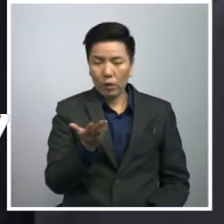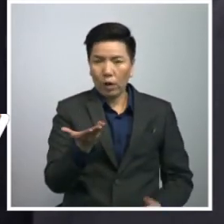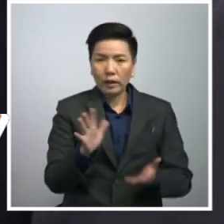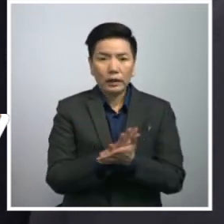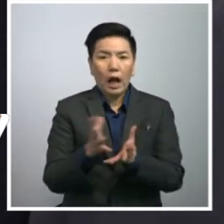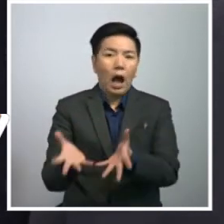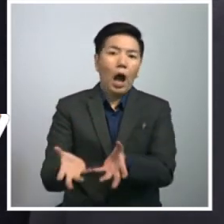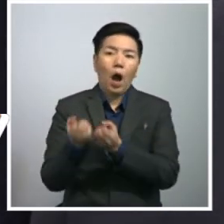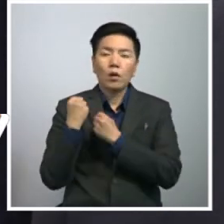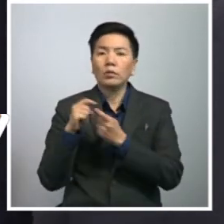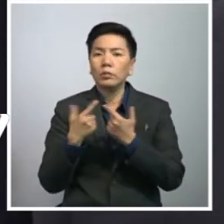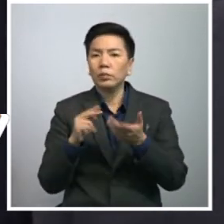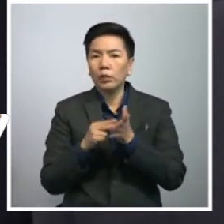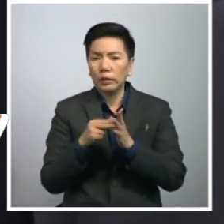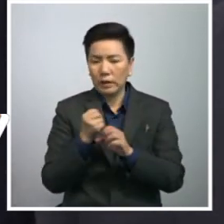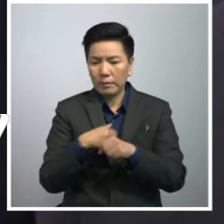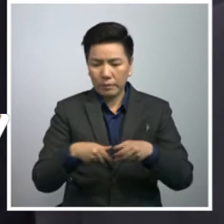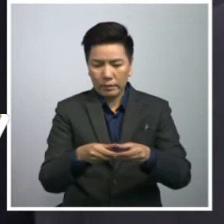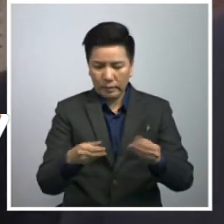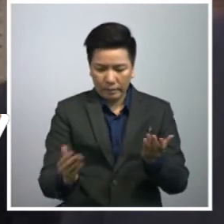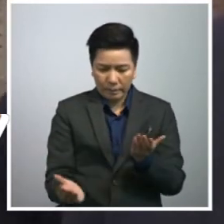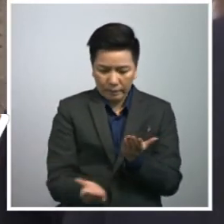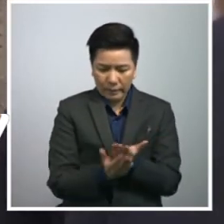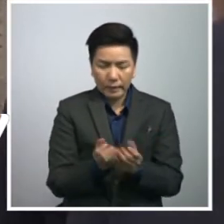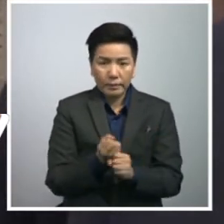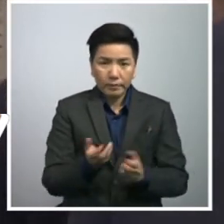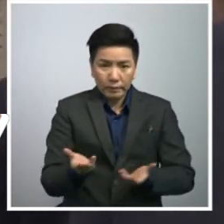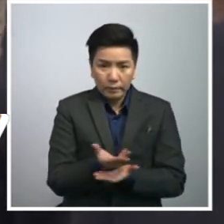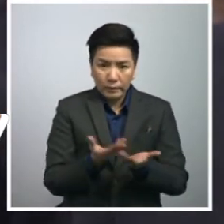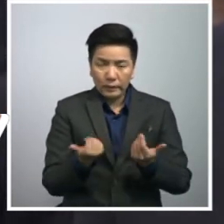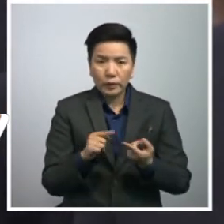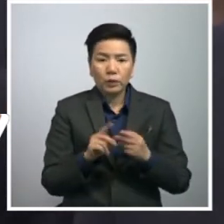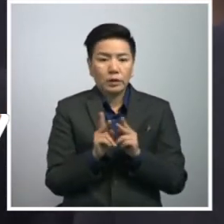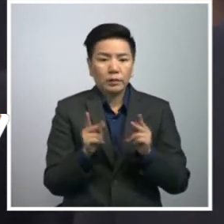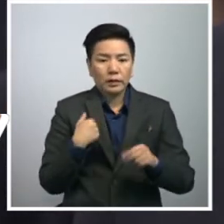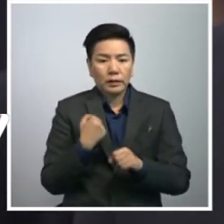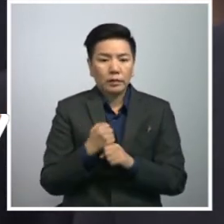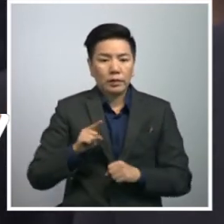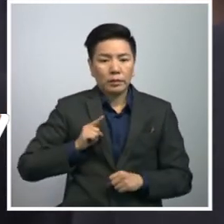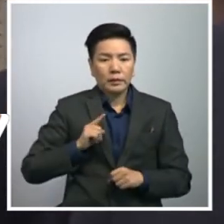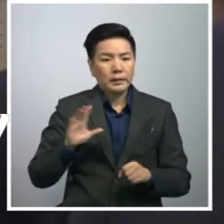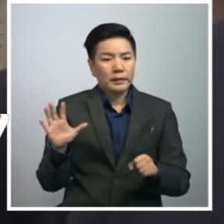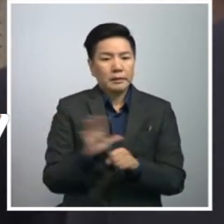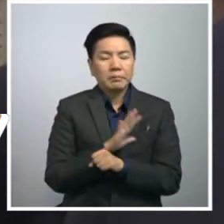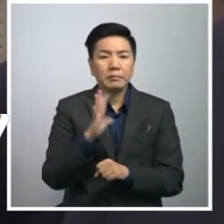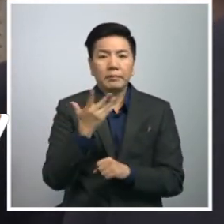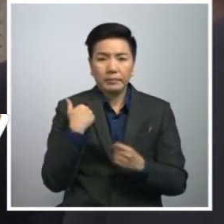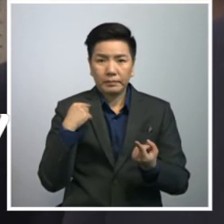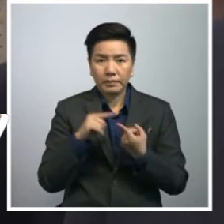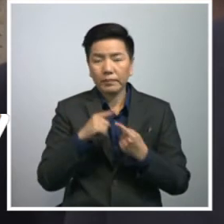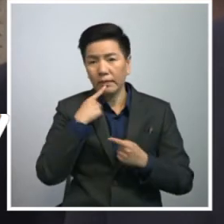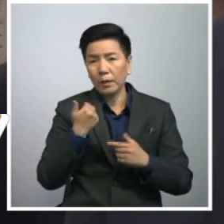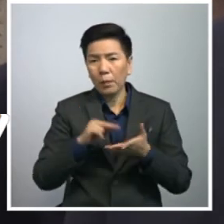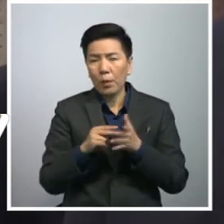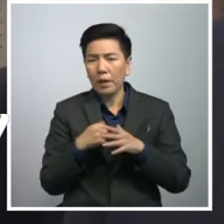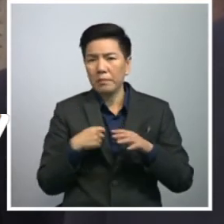คืนเอกสารซึ่งกระทบต่อการจัดทำรายงานประกอบการพิจารณาทำให้ทางกรรมธิการทำหน้าที่ได้อย่างไม่เต็มที่ยืนยันว่าไม่ใช่การ